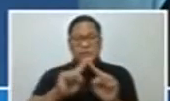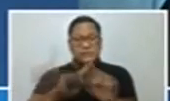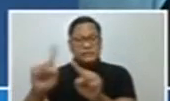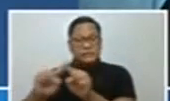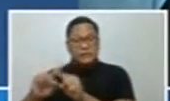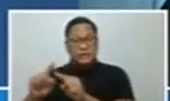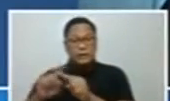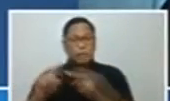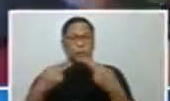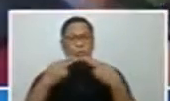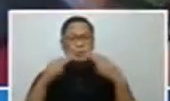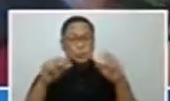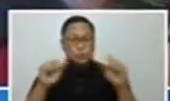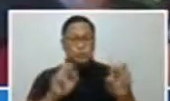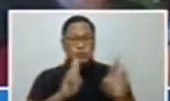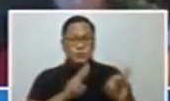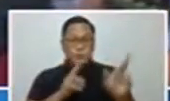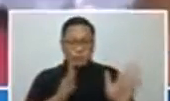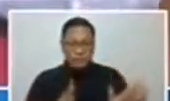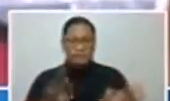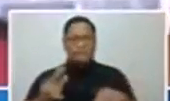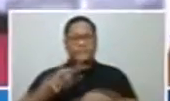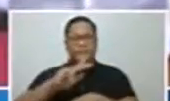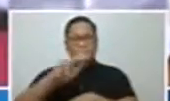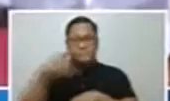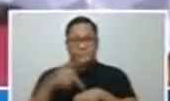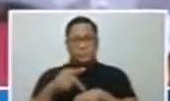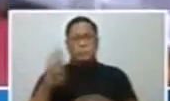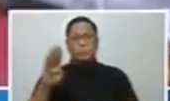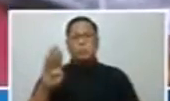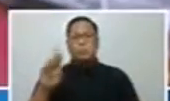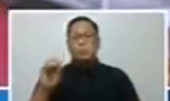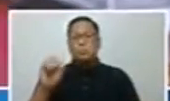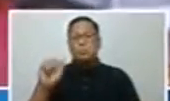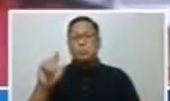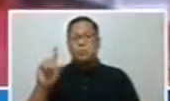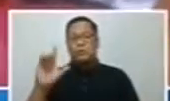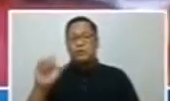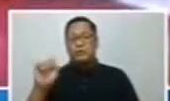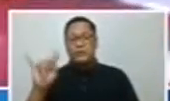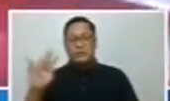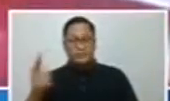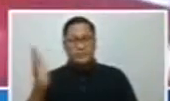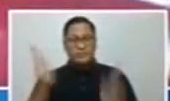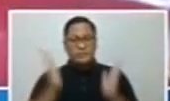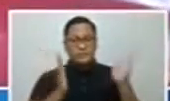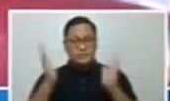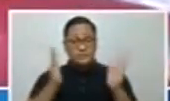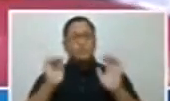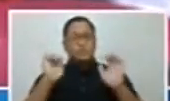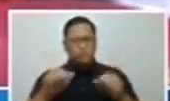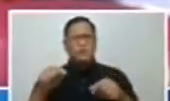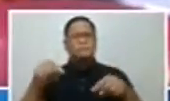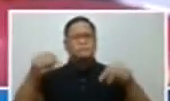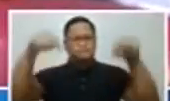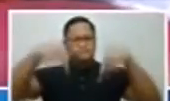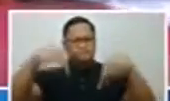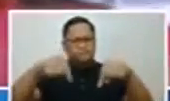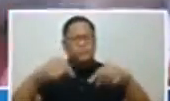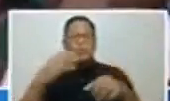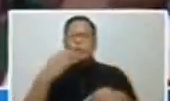kanilang pang-araw-araw na gastusin. Ayon sa Centenarians Act of 2016 or RA number